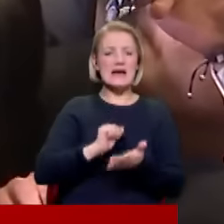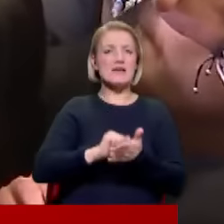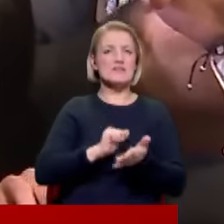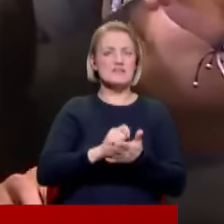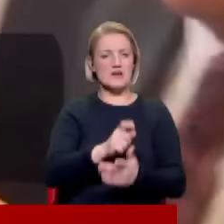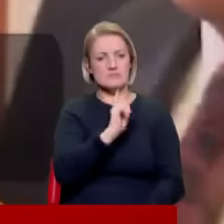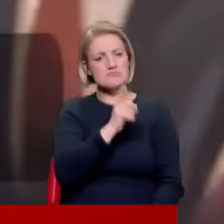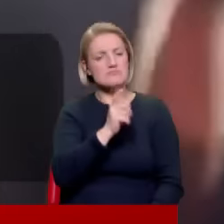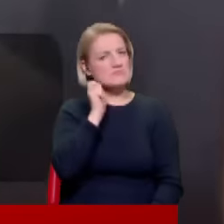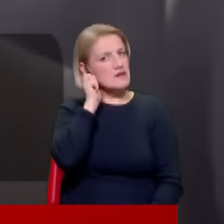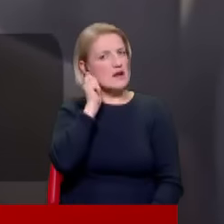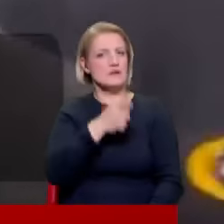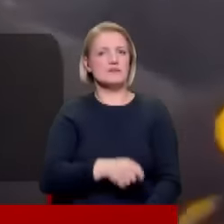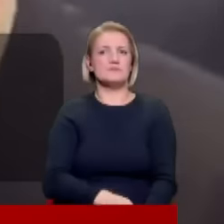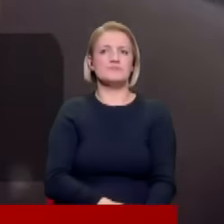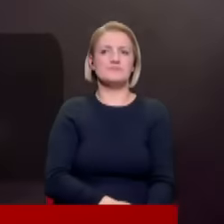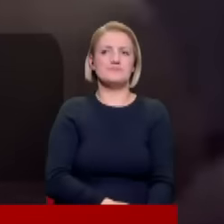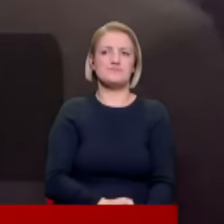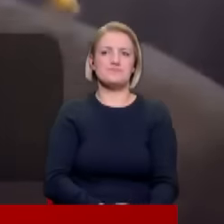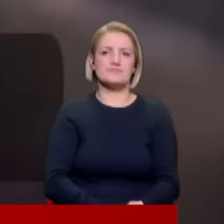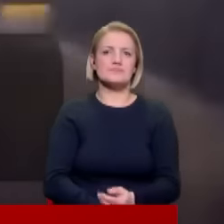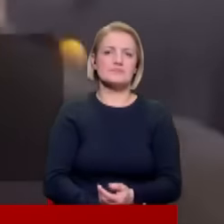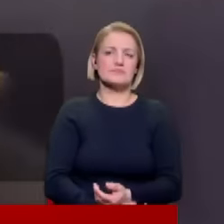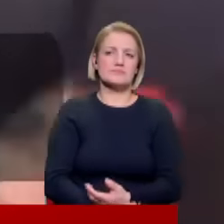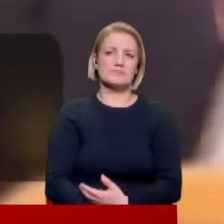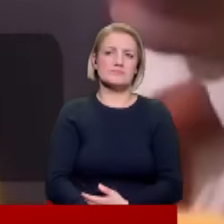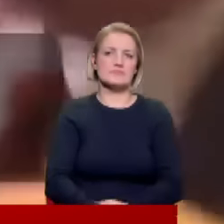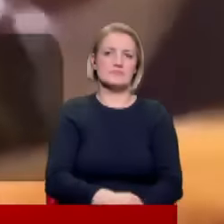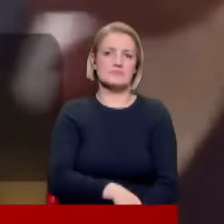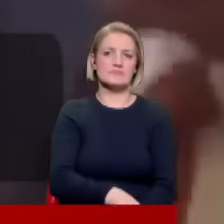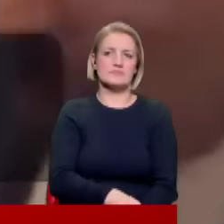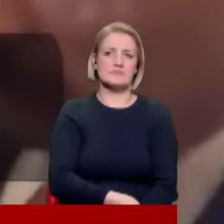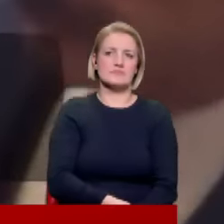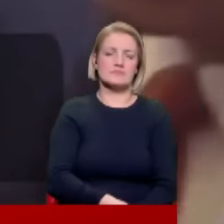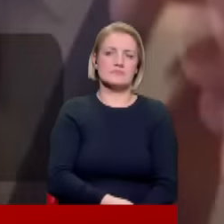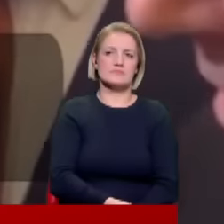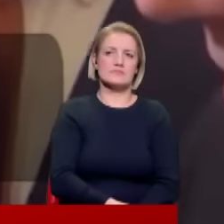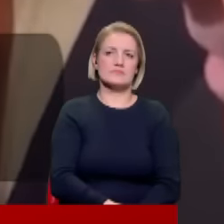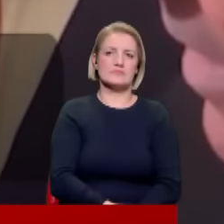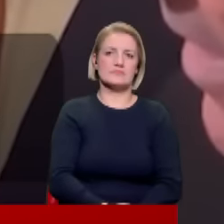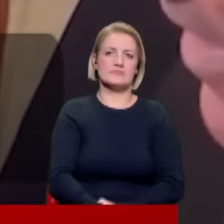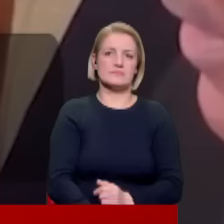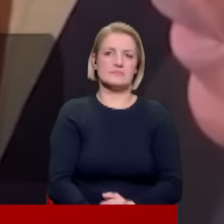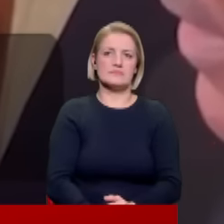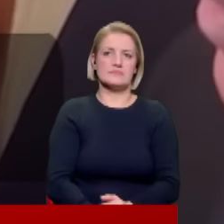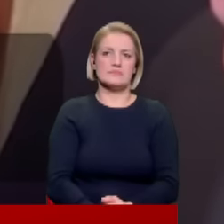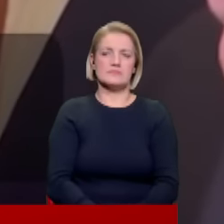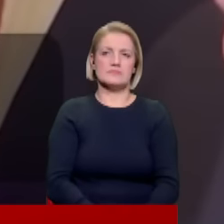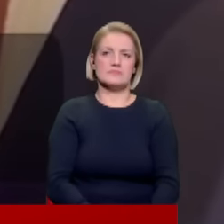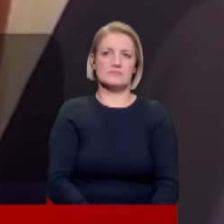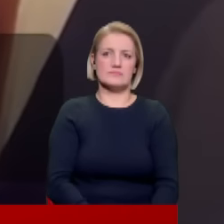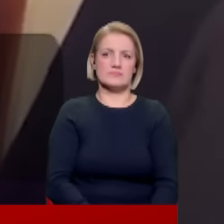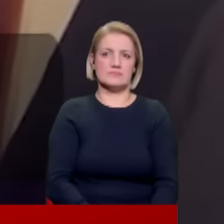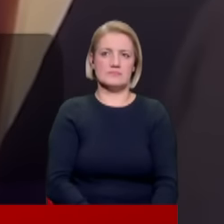gazeteciyi azarladı. Cumhurbaşkanı Erdoğan'la aranızda bir görüş ayrılığı var mı yok mu çözüm süreci konusunda? Bir defa